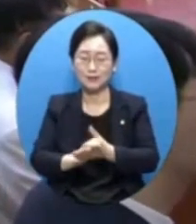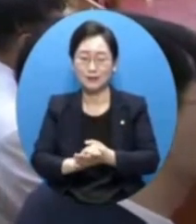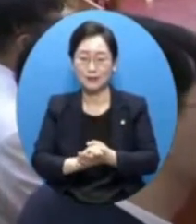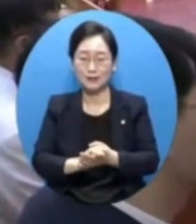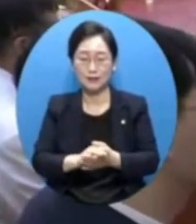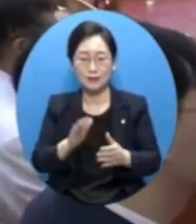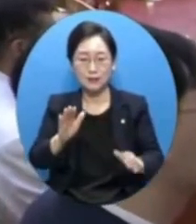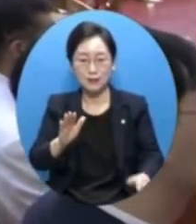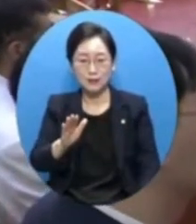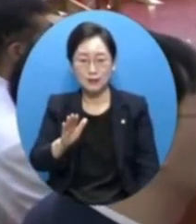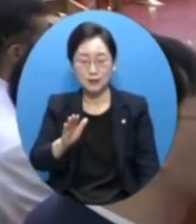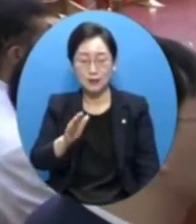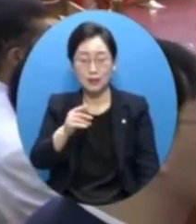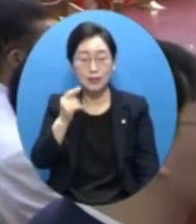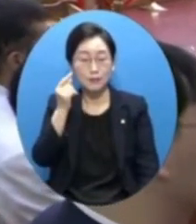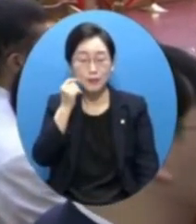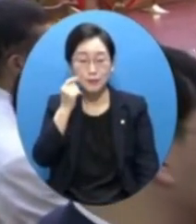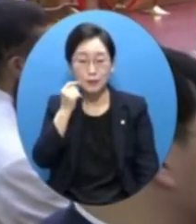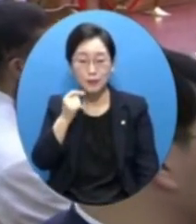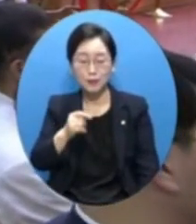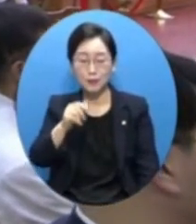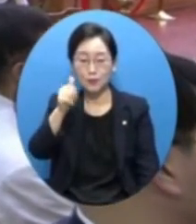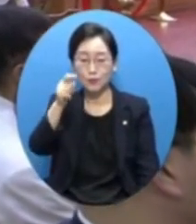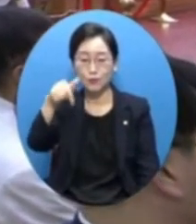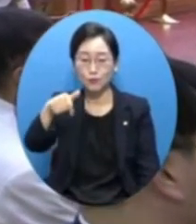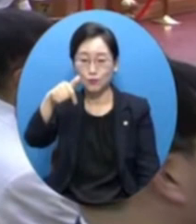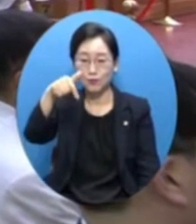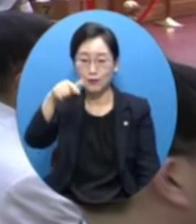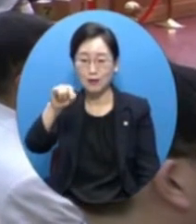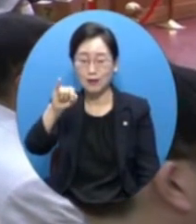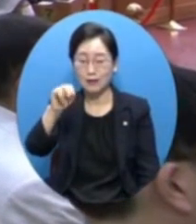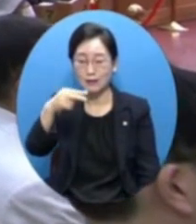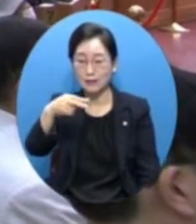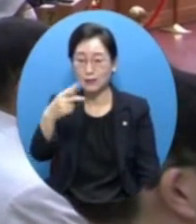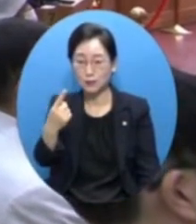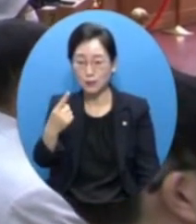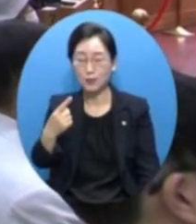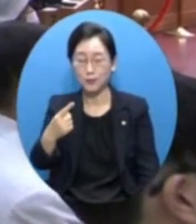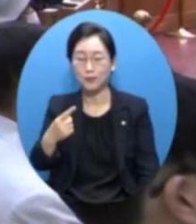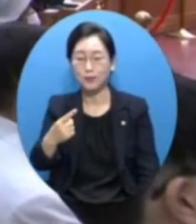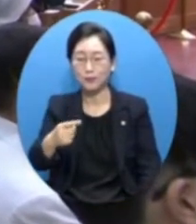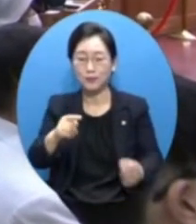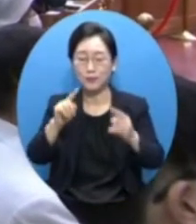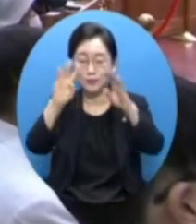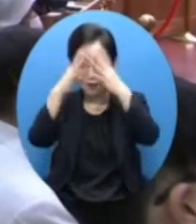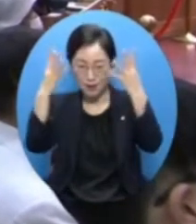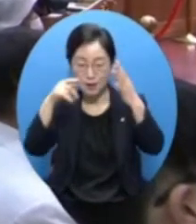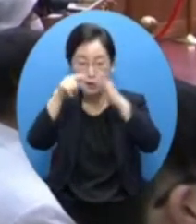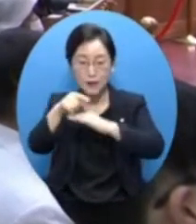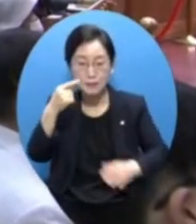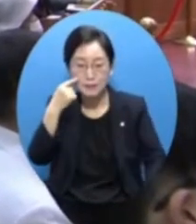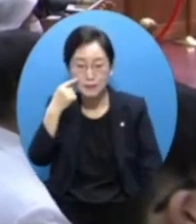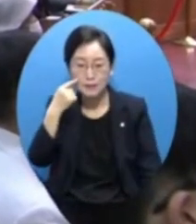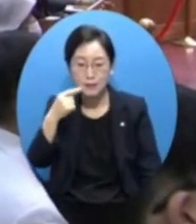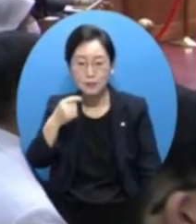홋카이도에 가면 홋카이도 농가대학이 있는데 이 홋카이도 대학에 와서 9개월